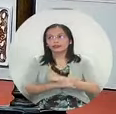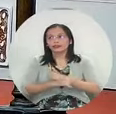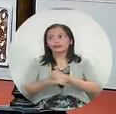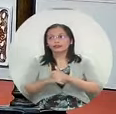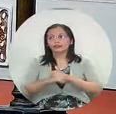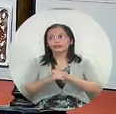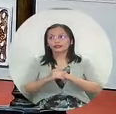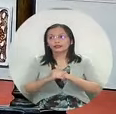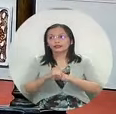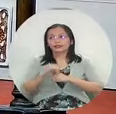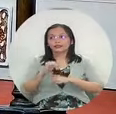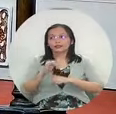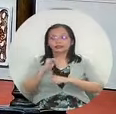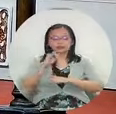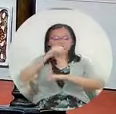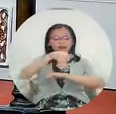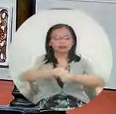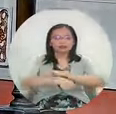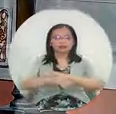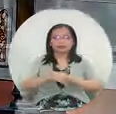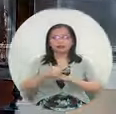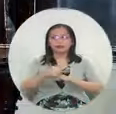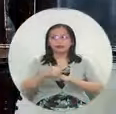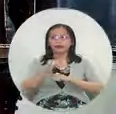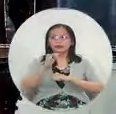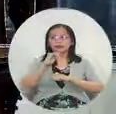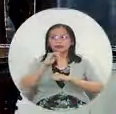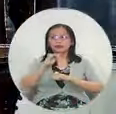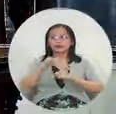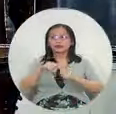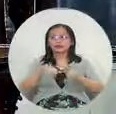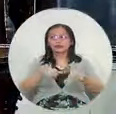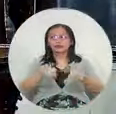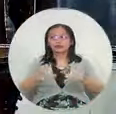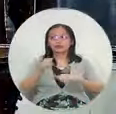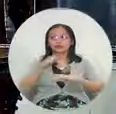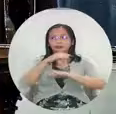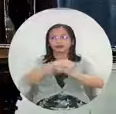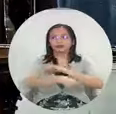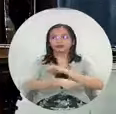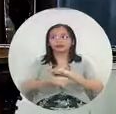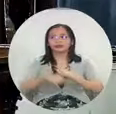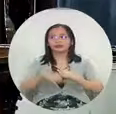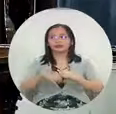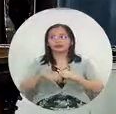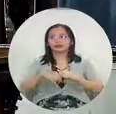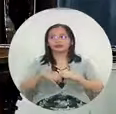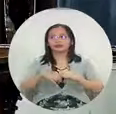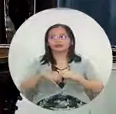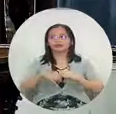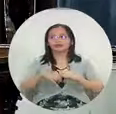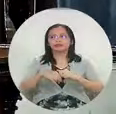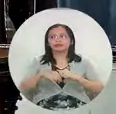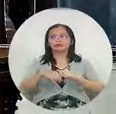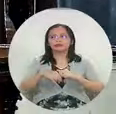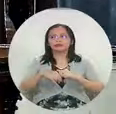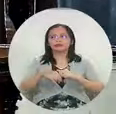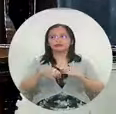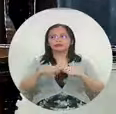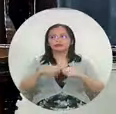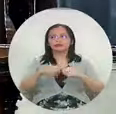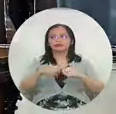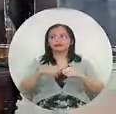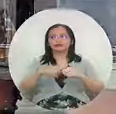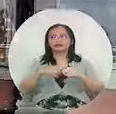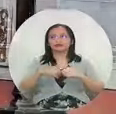dili, ang Muslim giimbitar sa Baptist, nga mag-attend og servisyo nila. Paabot dito sa